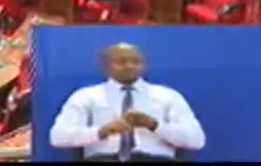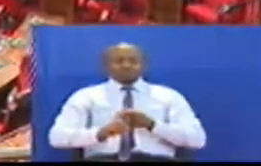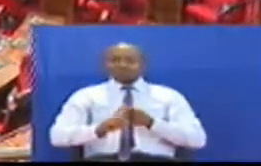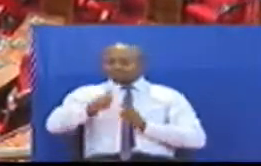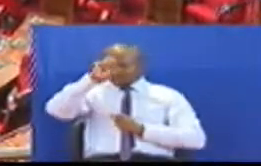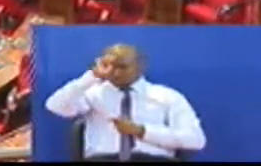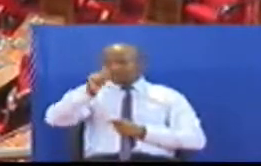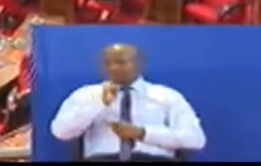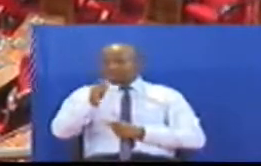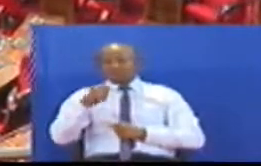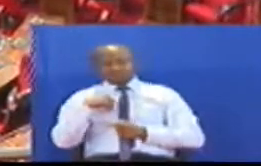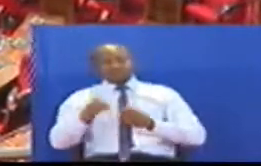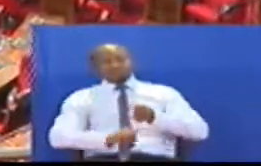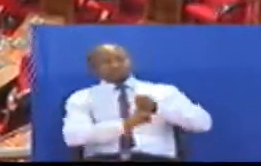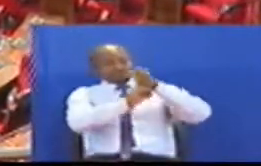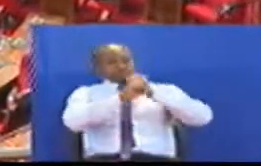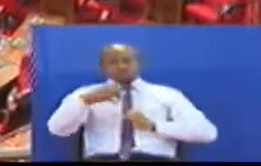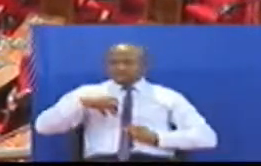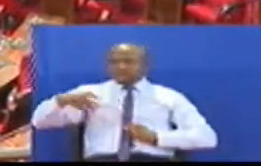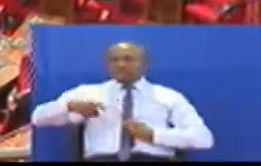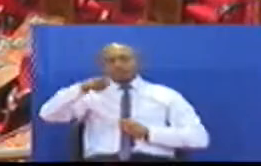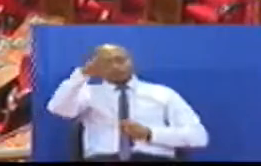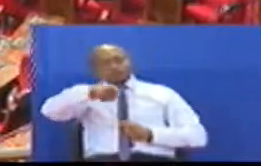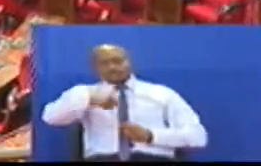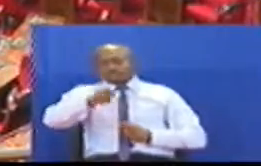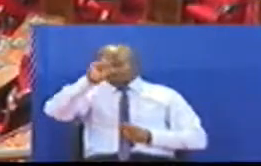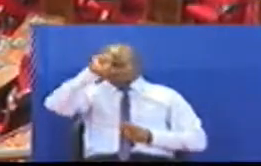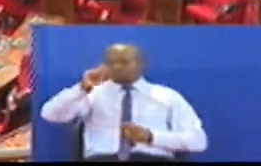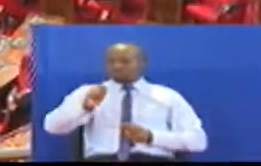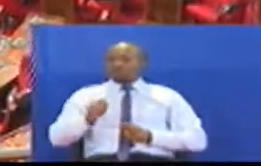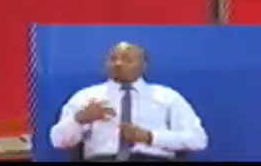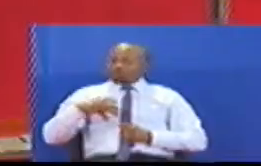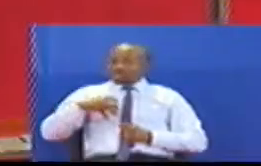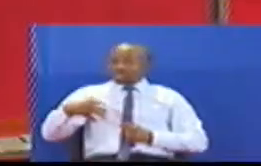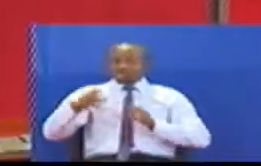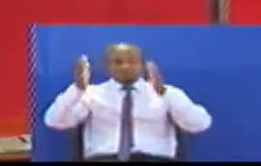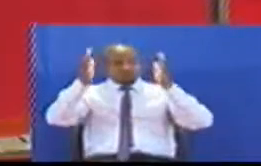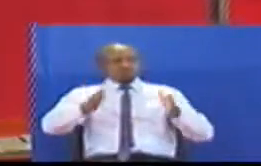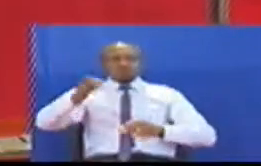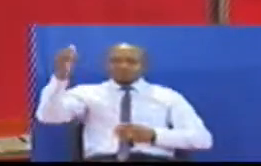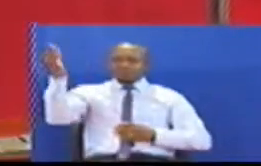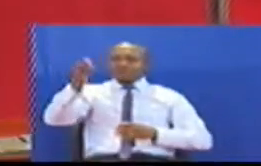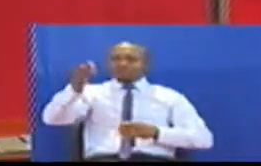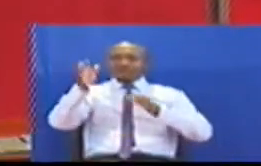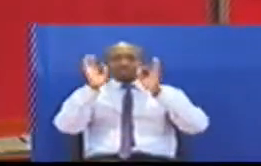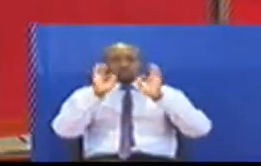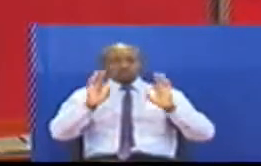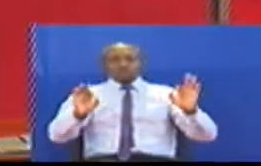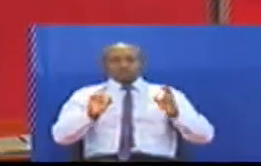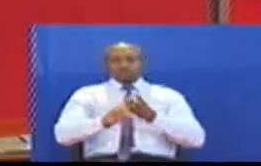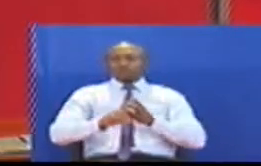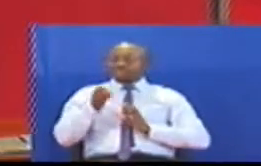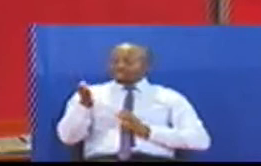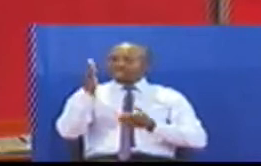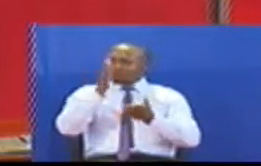mimi naungana na wenzangu kwanza kumpongeza sana Mheshimiwa Waziri Mkuu kwa hotuba yake nzuri ambayo kusema kweli